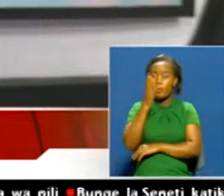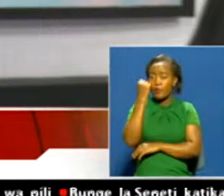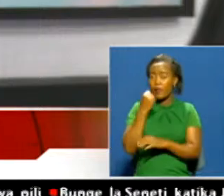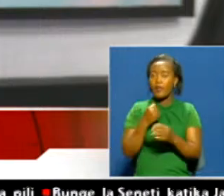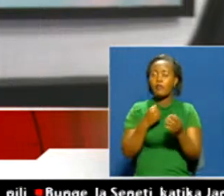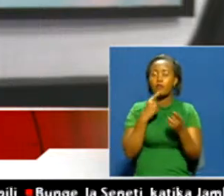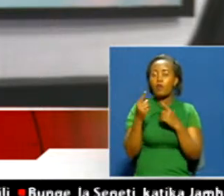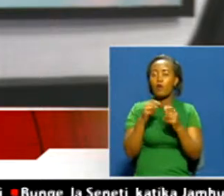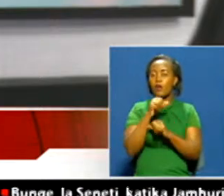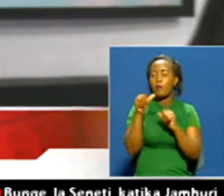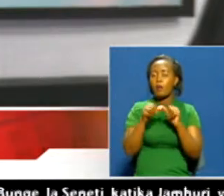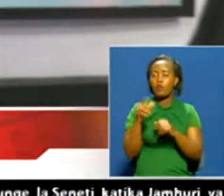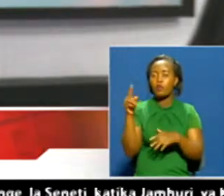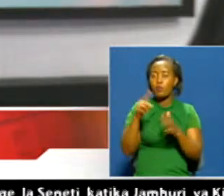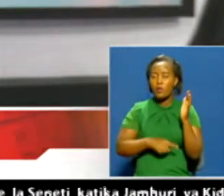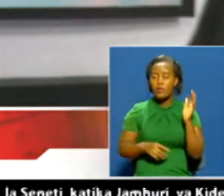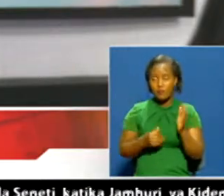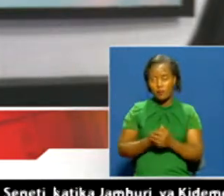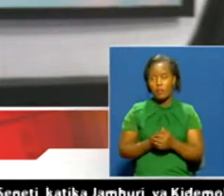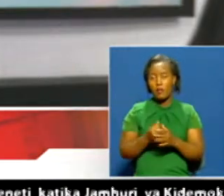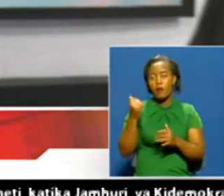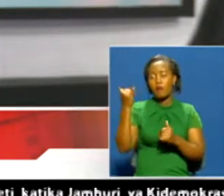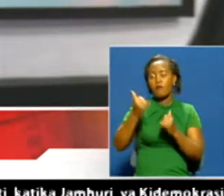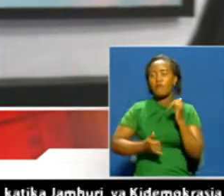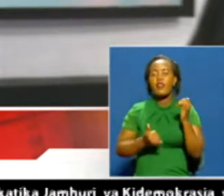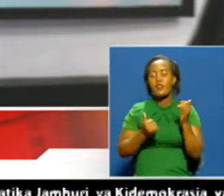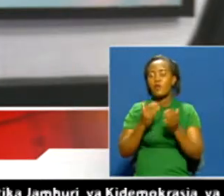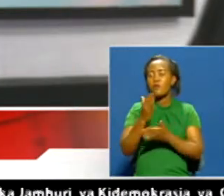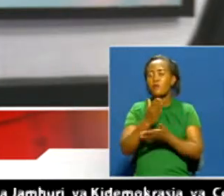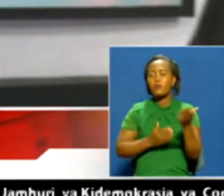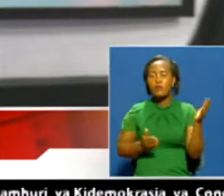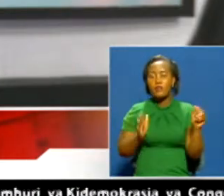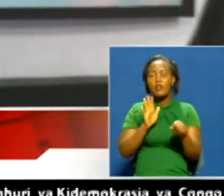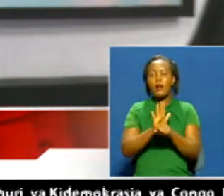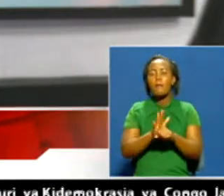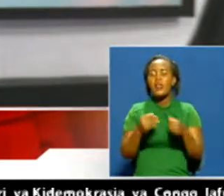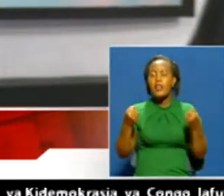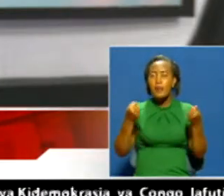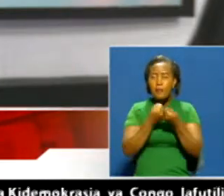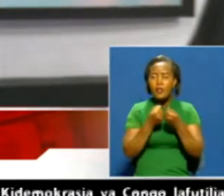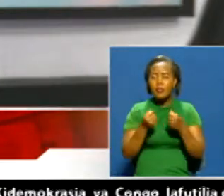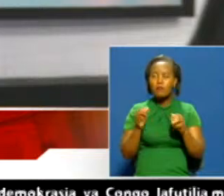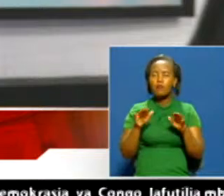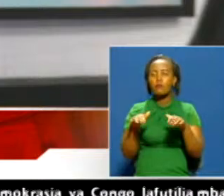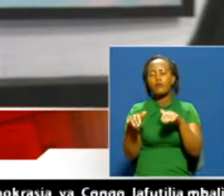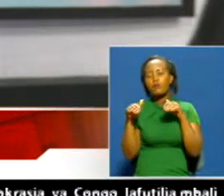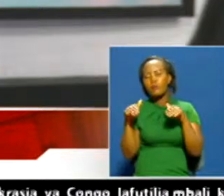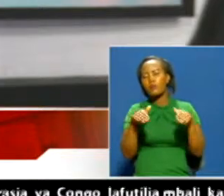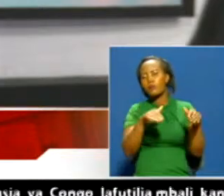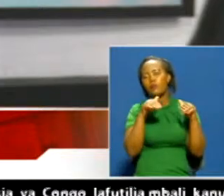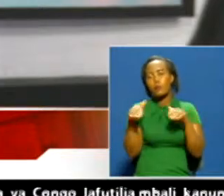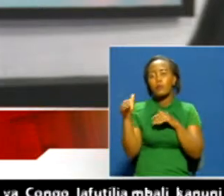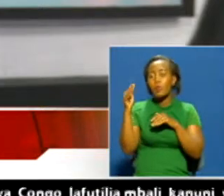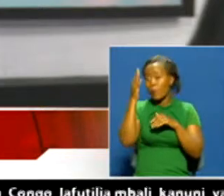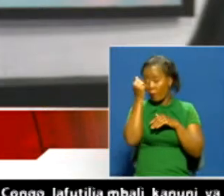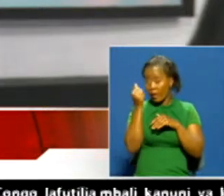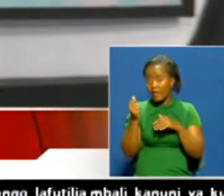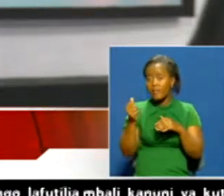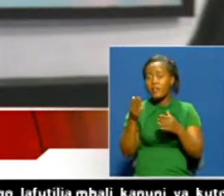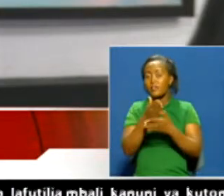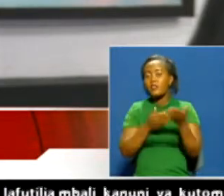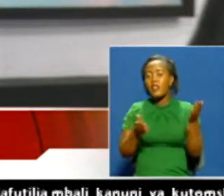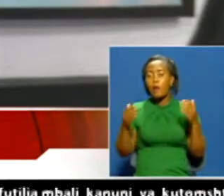nusu finali, na mimi hapa Kip Nusu, ni mechi ambayo wengi wanaitazamia. Kizikana kwamba boni kwamba kuna wale ambao wamepewa tiketi,